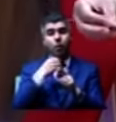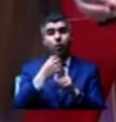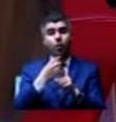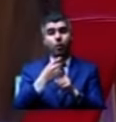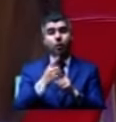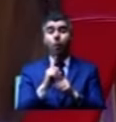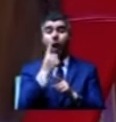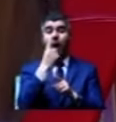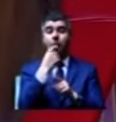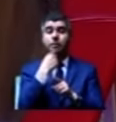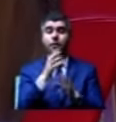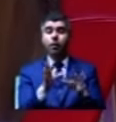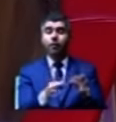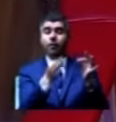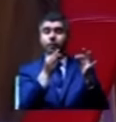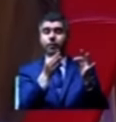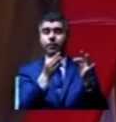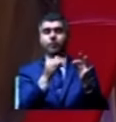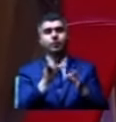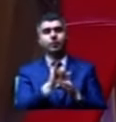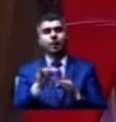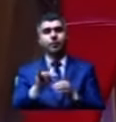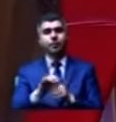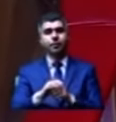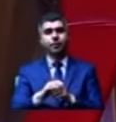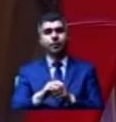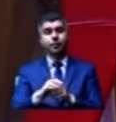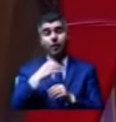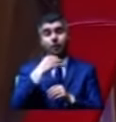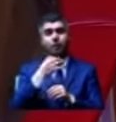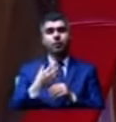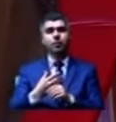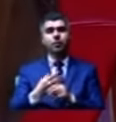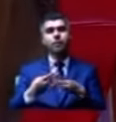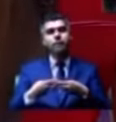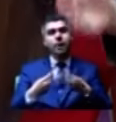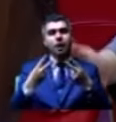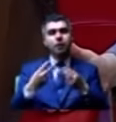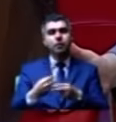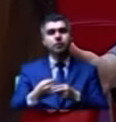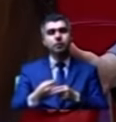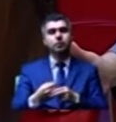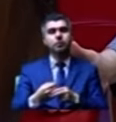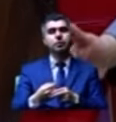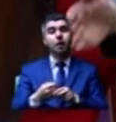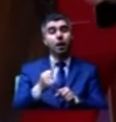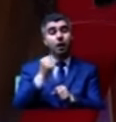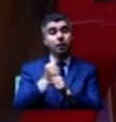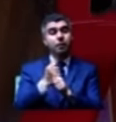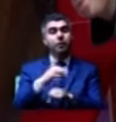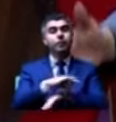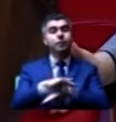نخصه بأعمال. لذلك أنا بغيت نعطيك بعض المعطيات اللي كنديرو. تكلمتي على التعاون